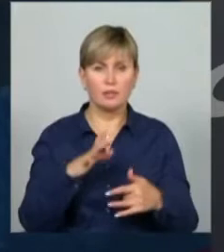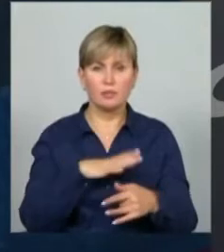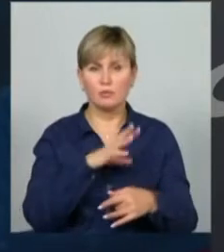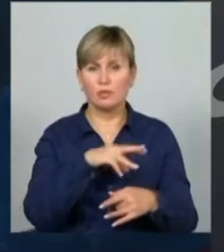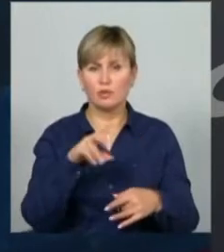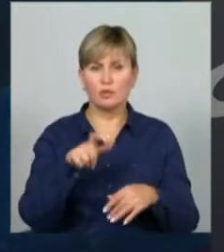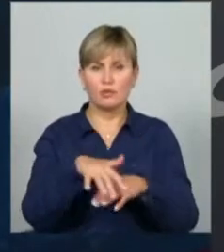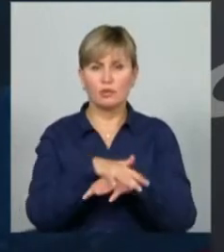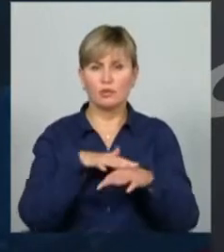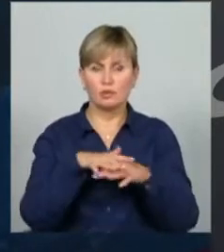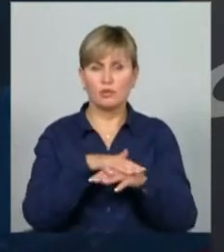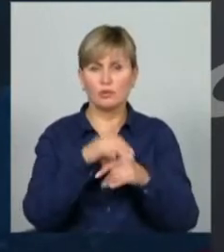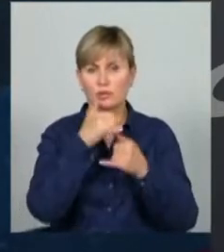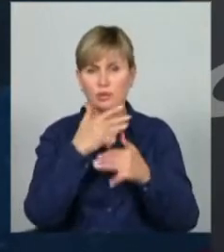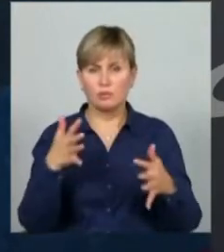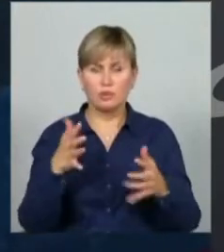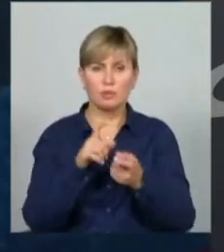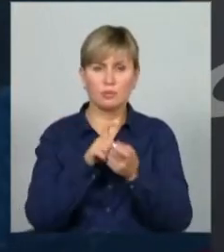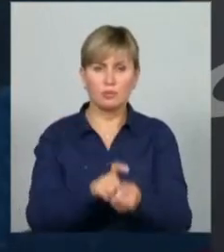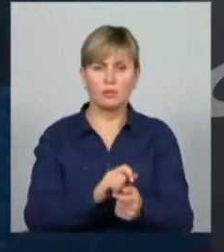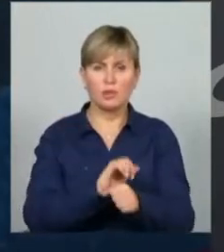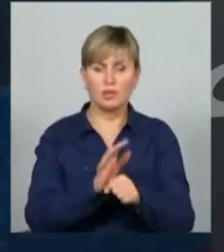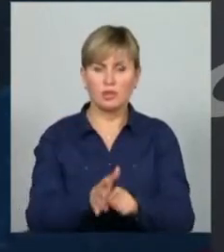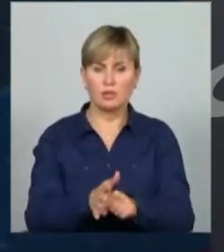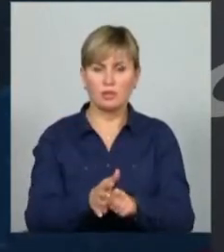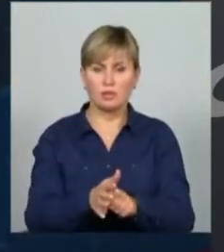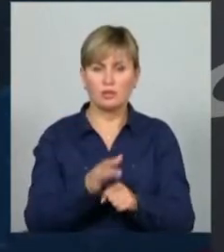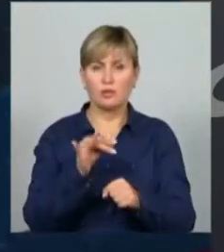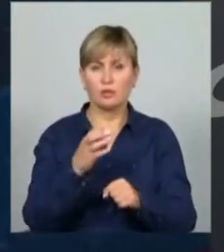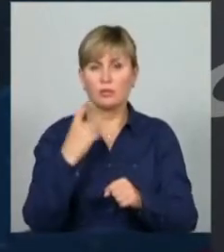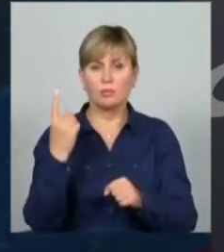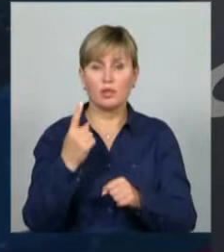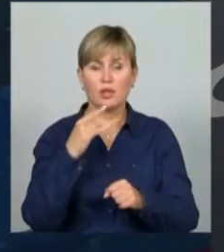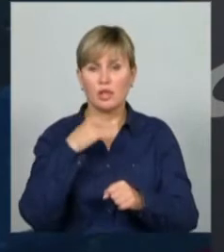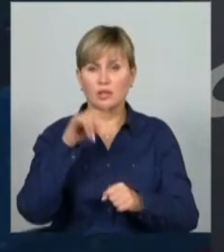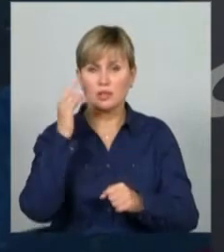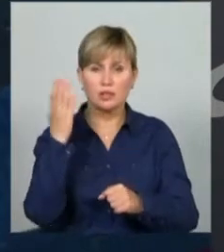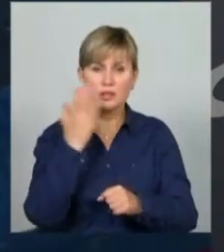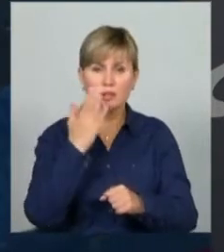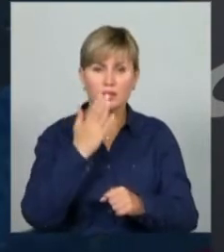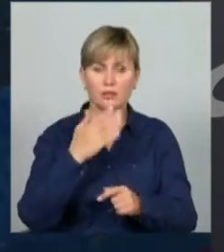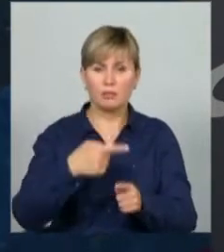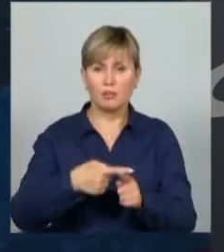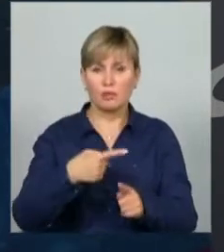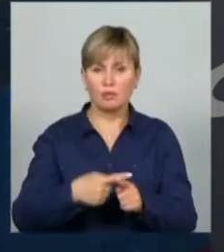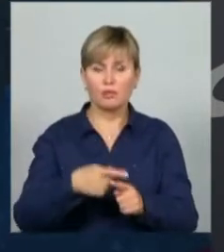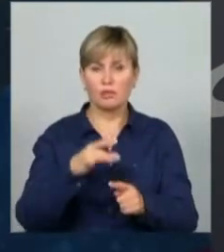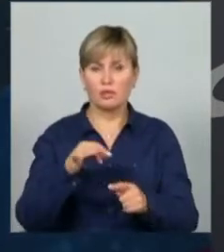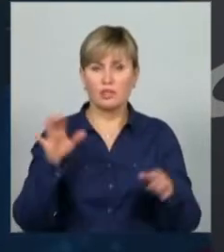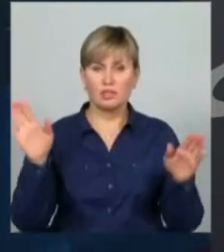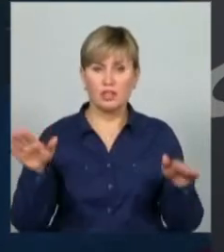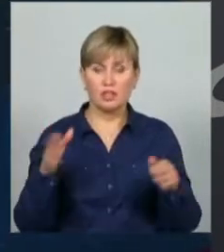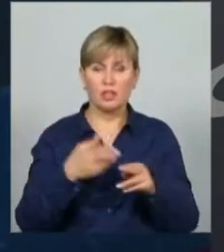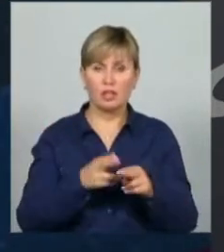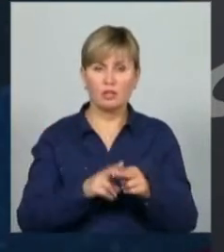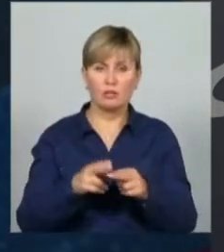миллионы зрительских сердец, не смогла побороть коронавирус. Помимо первых отечественных сериалов «Перекресток» и «Саранча», которые принесли